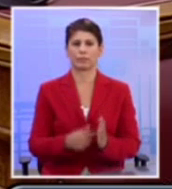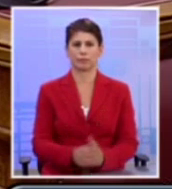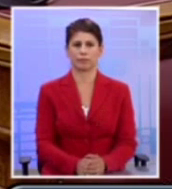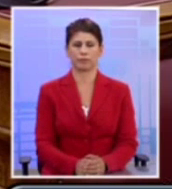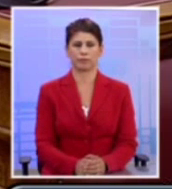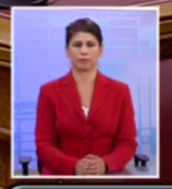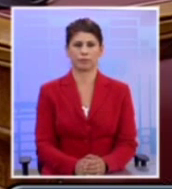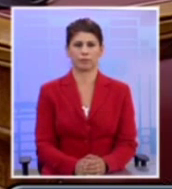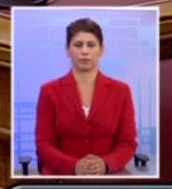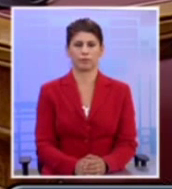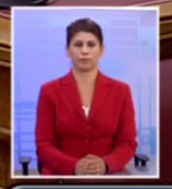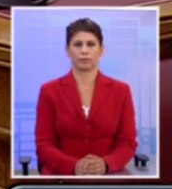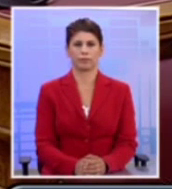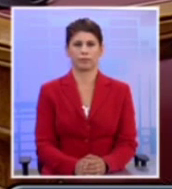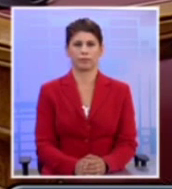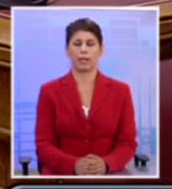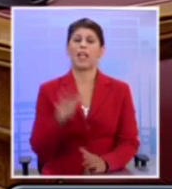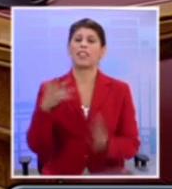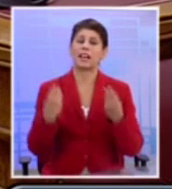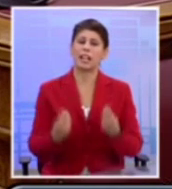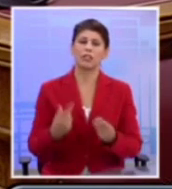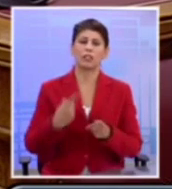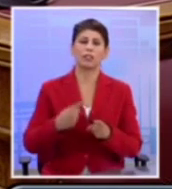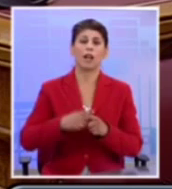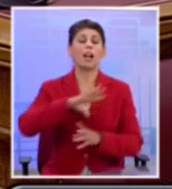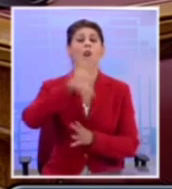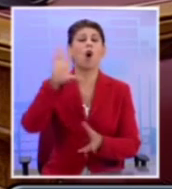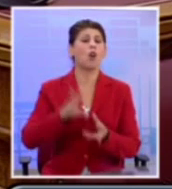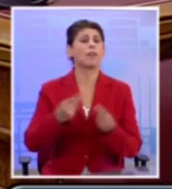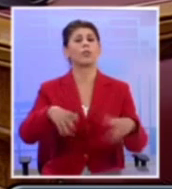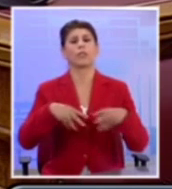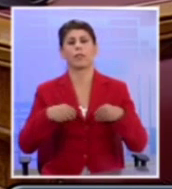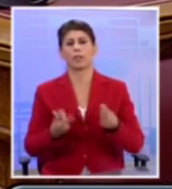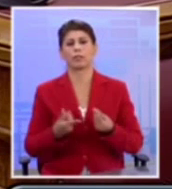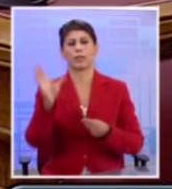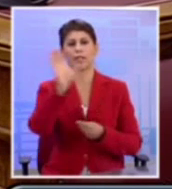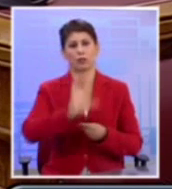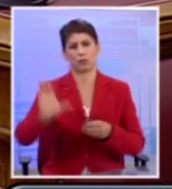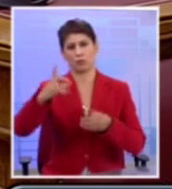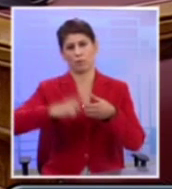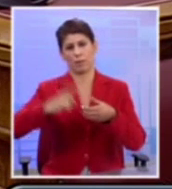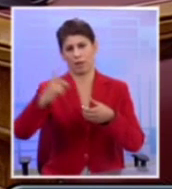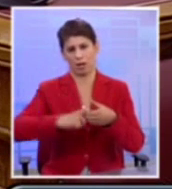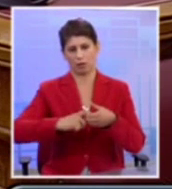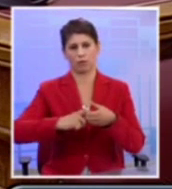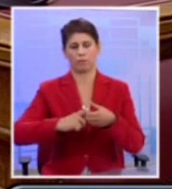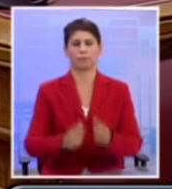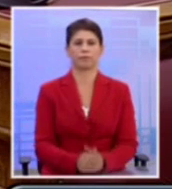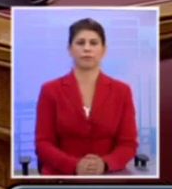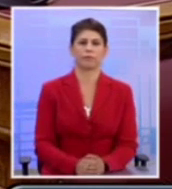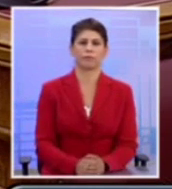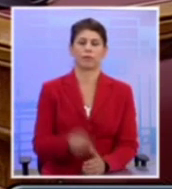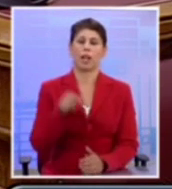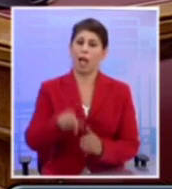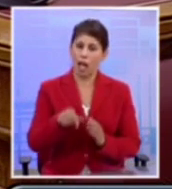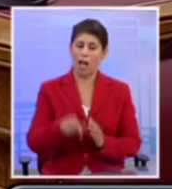debt restructuring would have been better for Greece, although this was not acceptable to the euro partners. A delayed debt restructuring